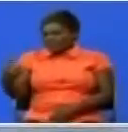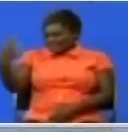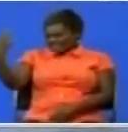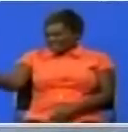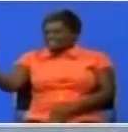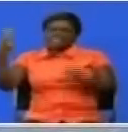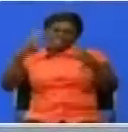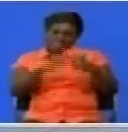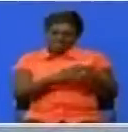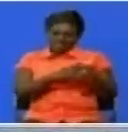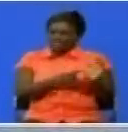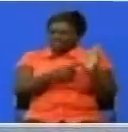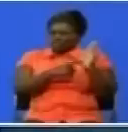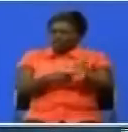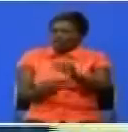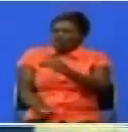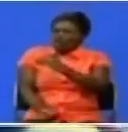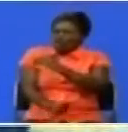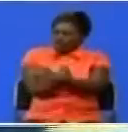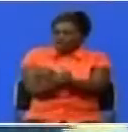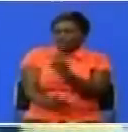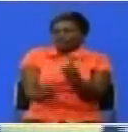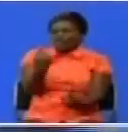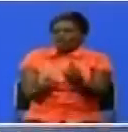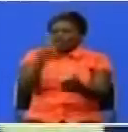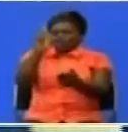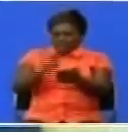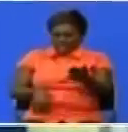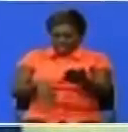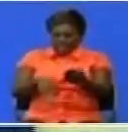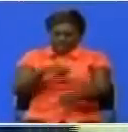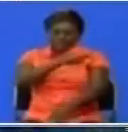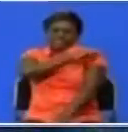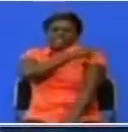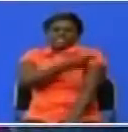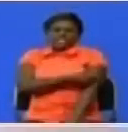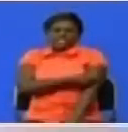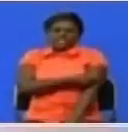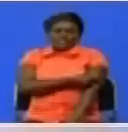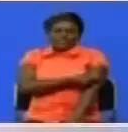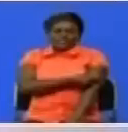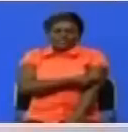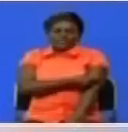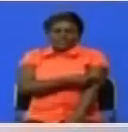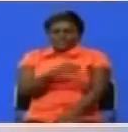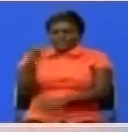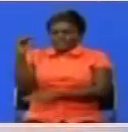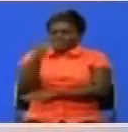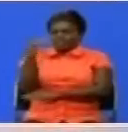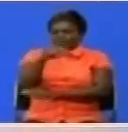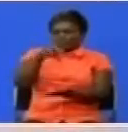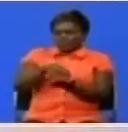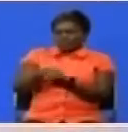139, ilionyeshwa kuwa fisadi zaidi kuliko hata Nigeria kwa nafasi ya 138. Zimbabwe ilichukua nafasi